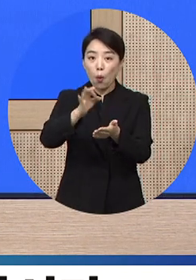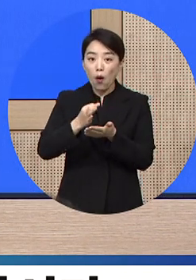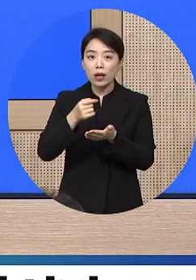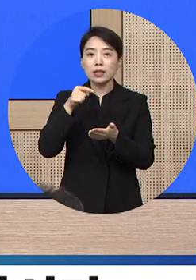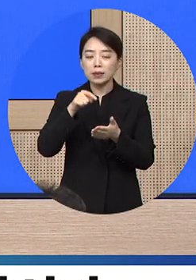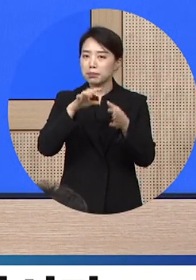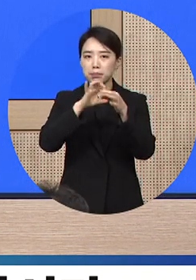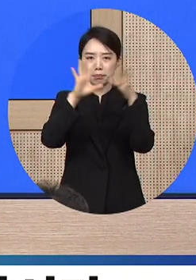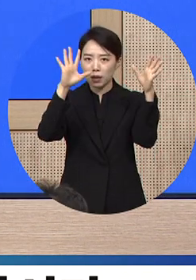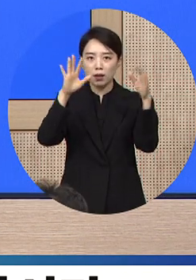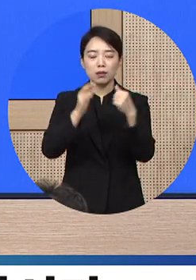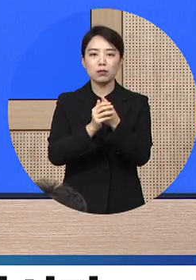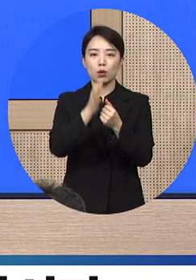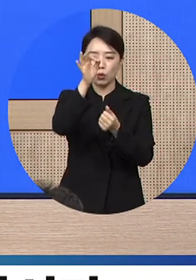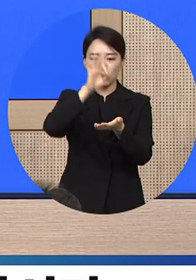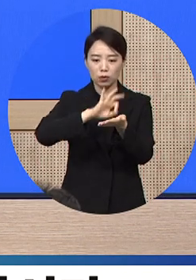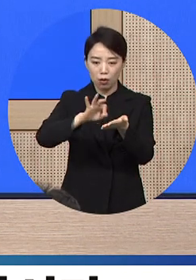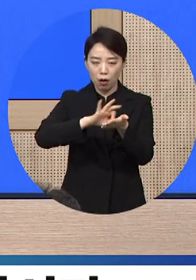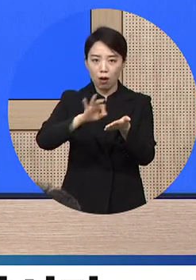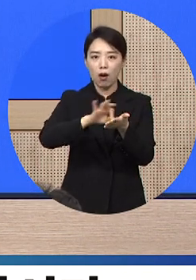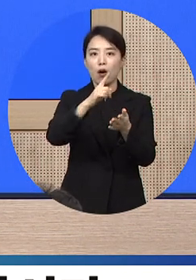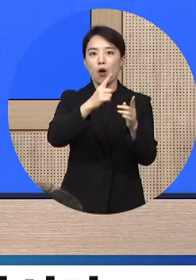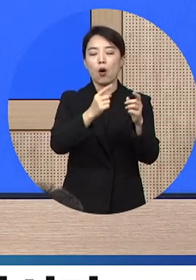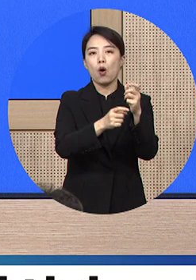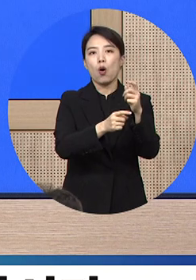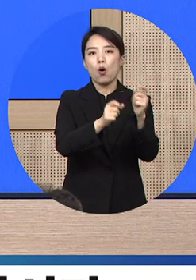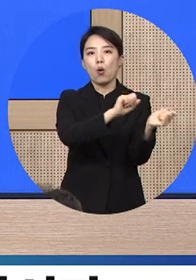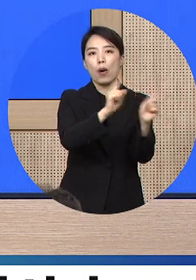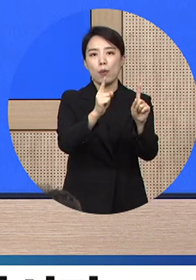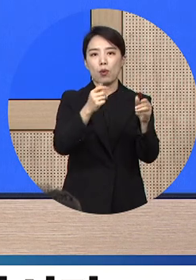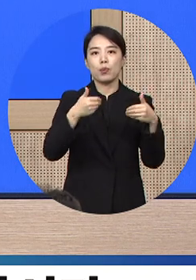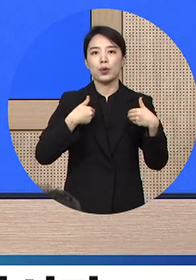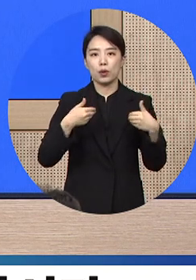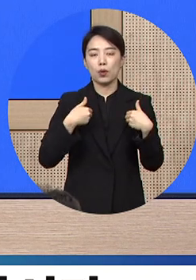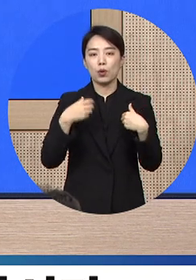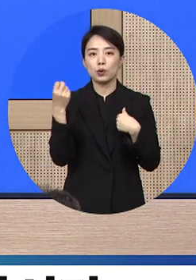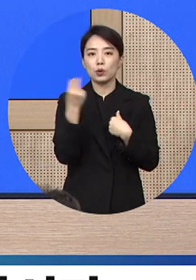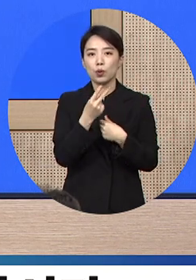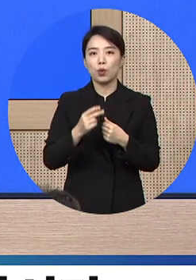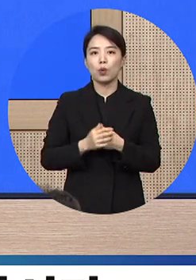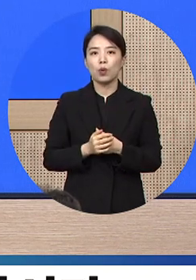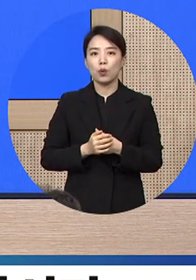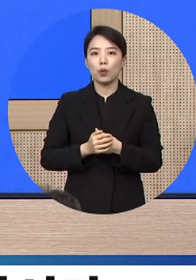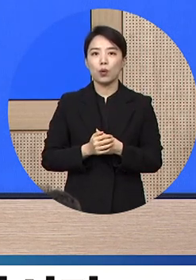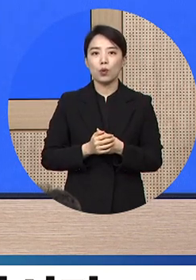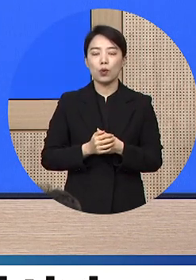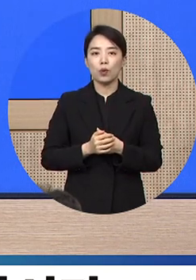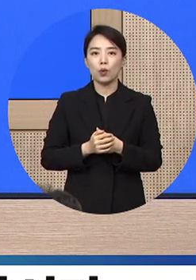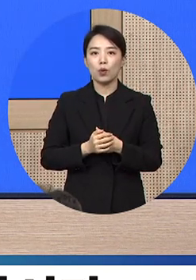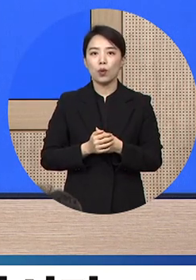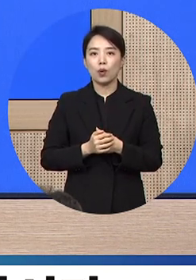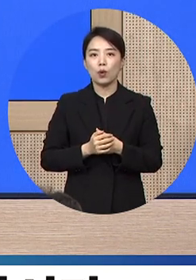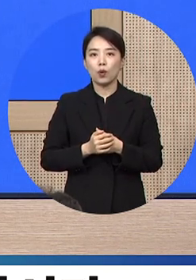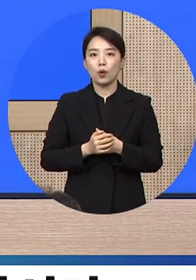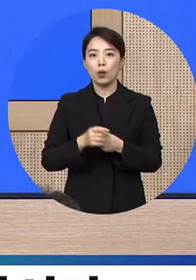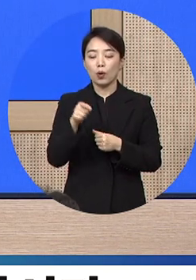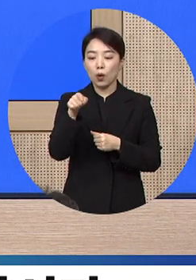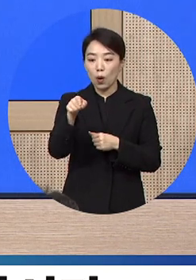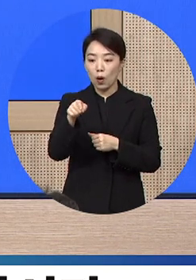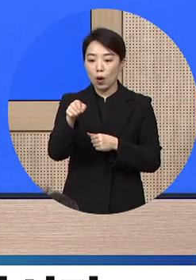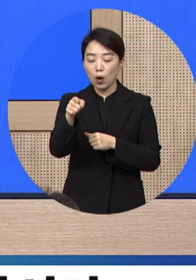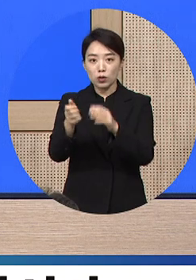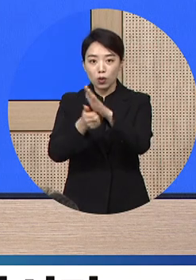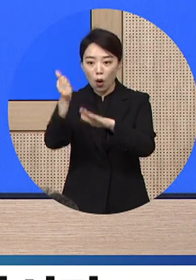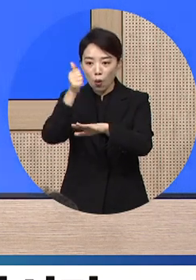지출했어도 고쳐야 됩니다. 두 번째로는 눈에 보이는 그 성과가 분명히 보이는 투자를 할